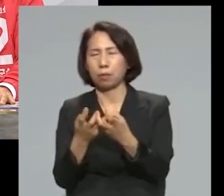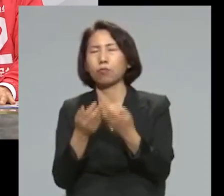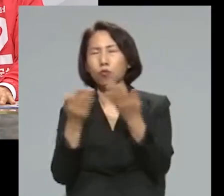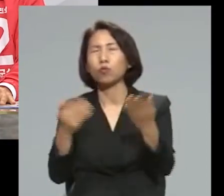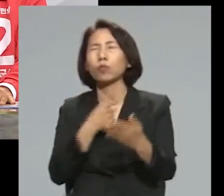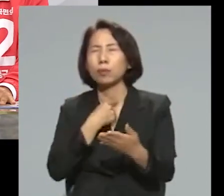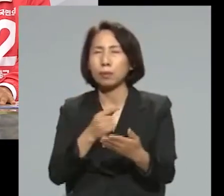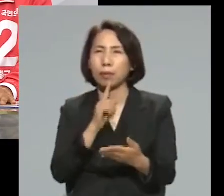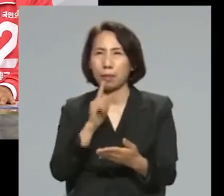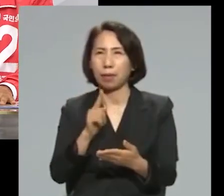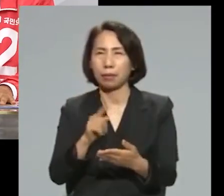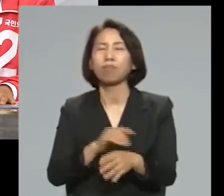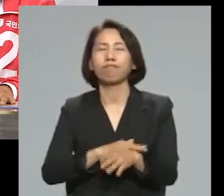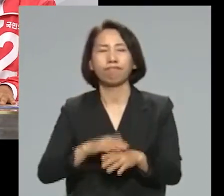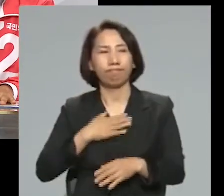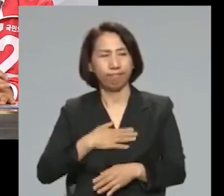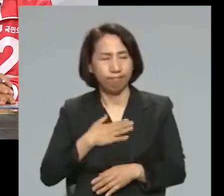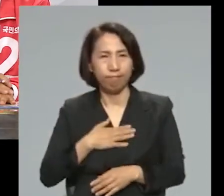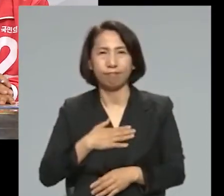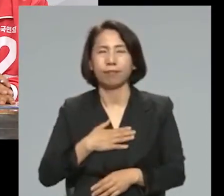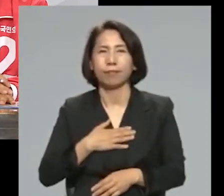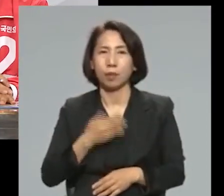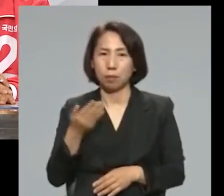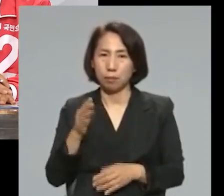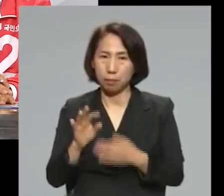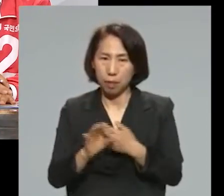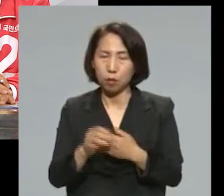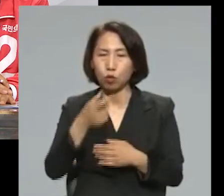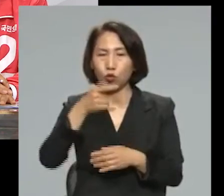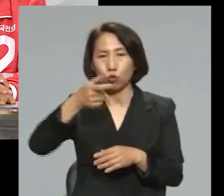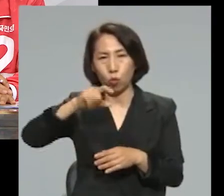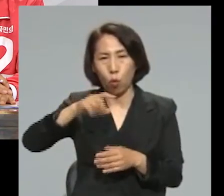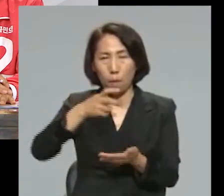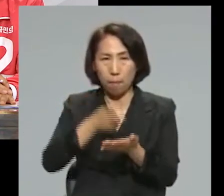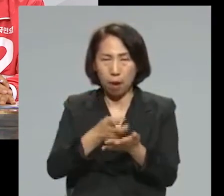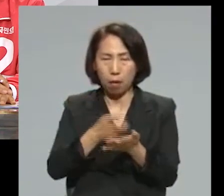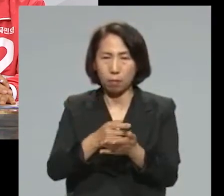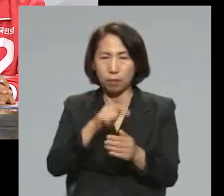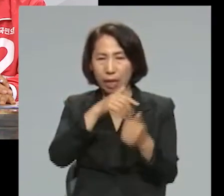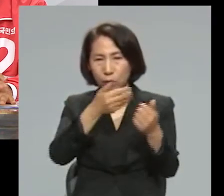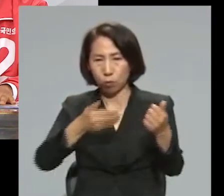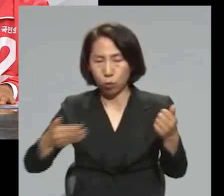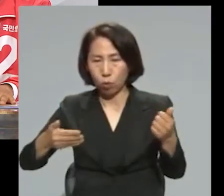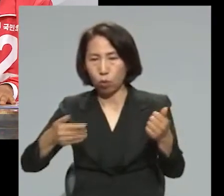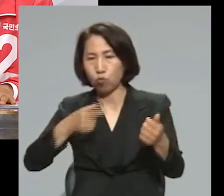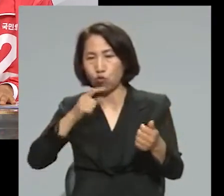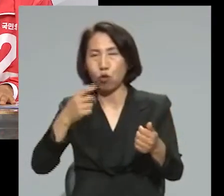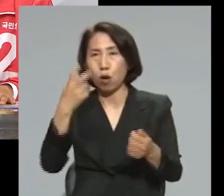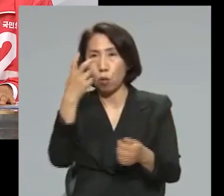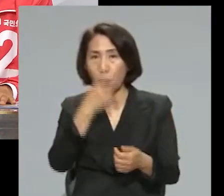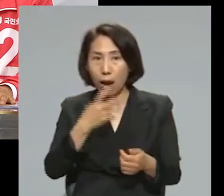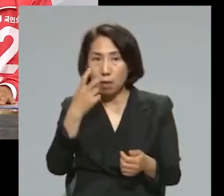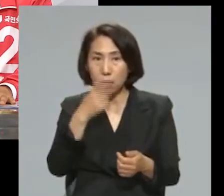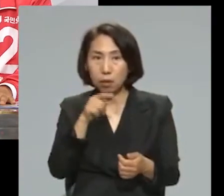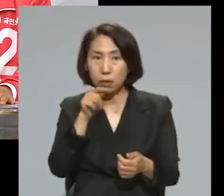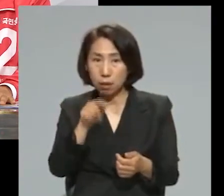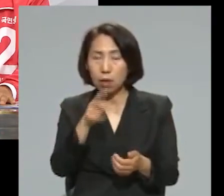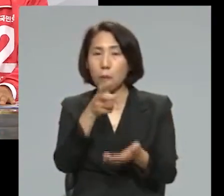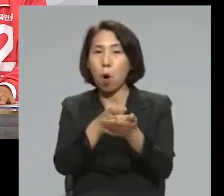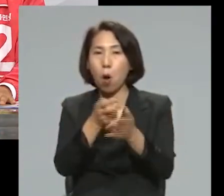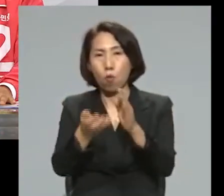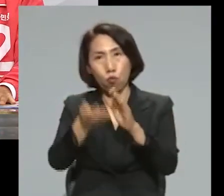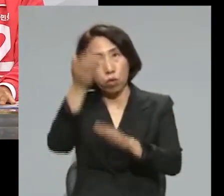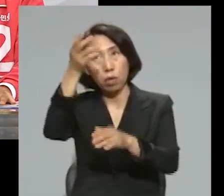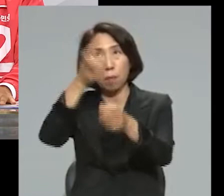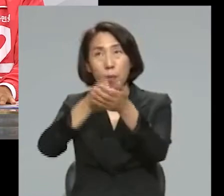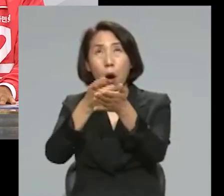내용입니다. 잘 들었습니다. 그런데 수도법이나 낙동강 수계 물관리 등에 관한 법률을 보면 그런